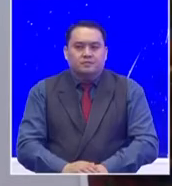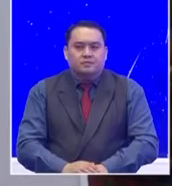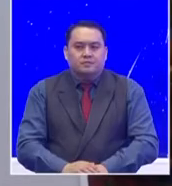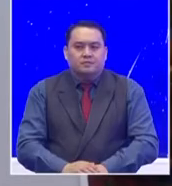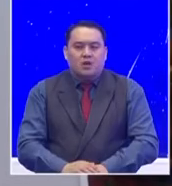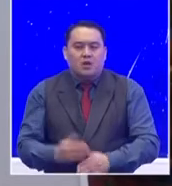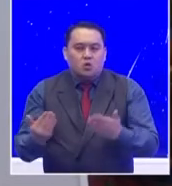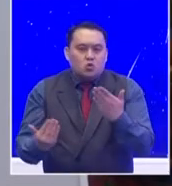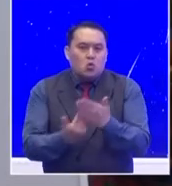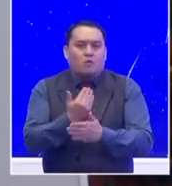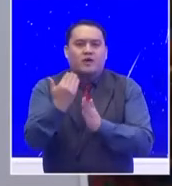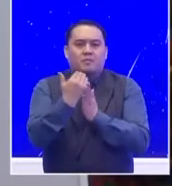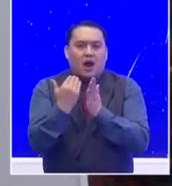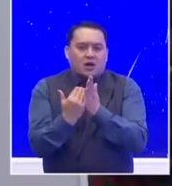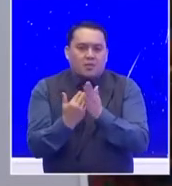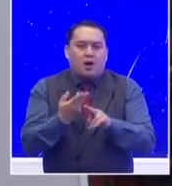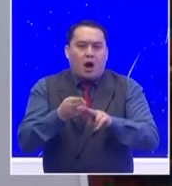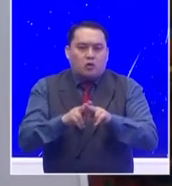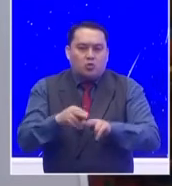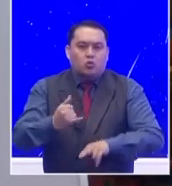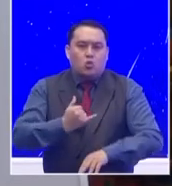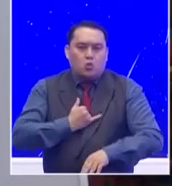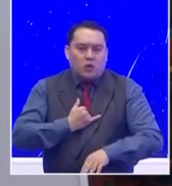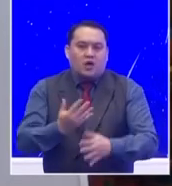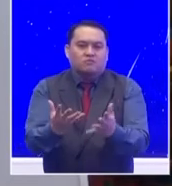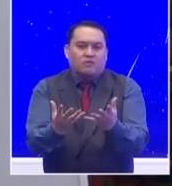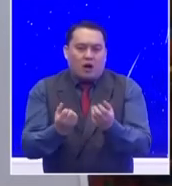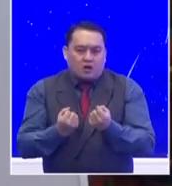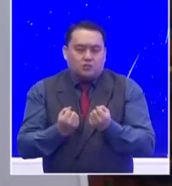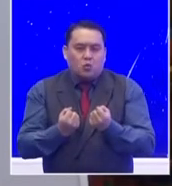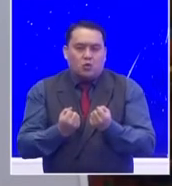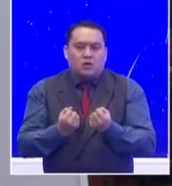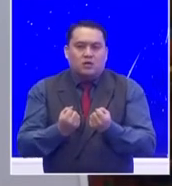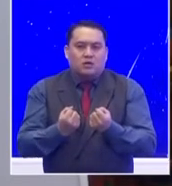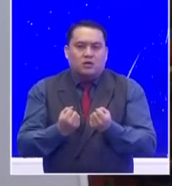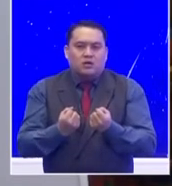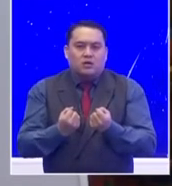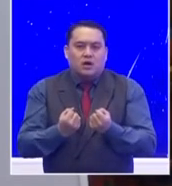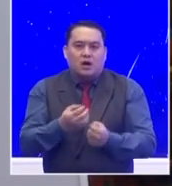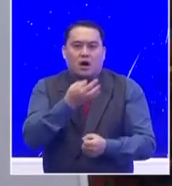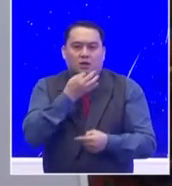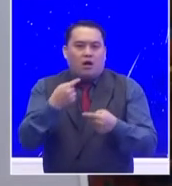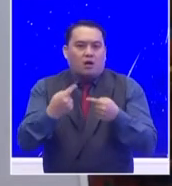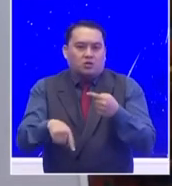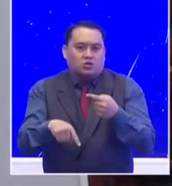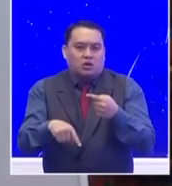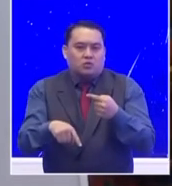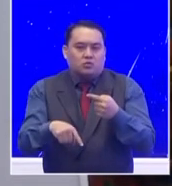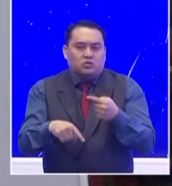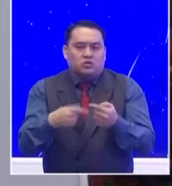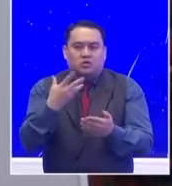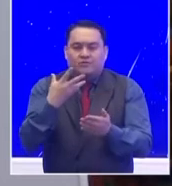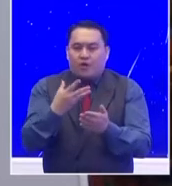Абсолютно новые программы, которые прошли в этом году в реестре СУВО, они отличаются